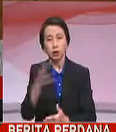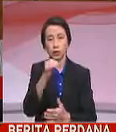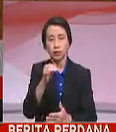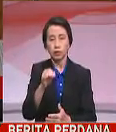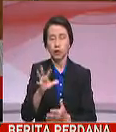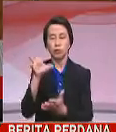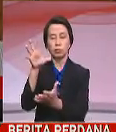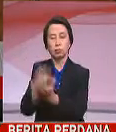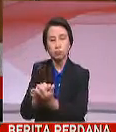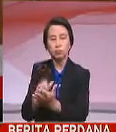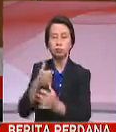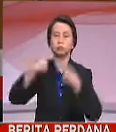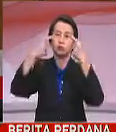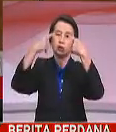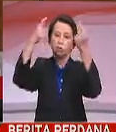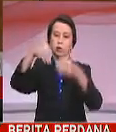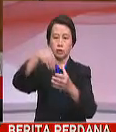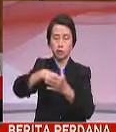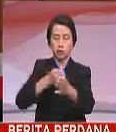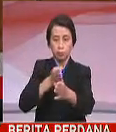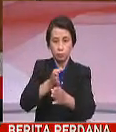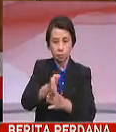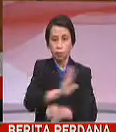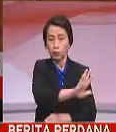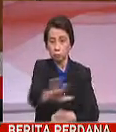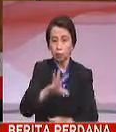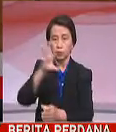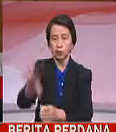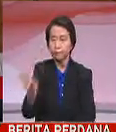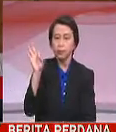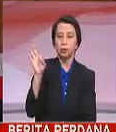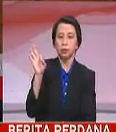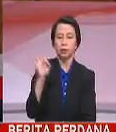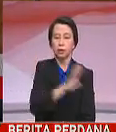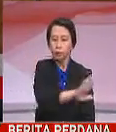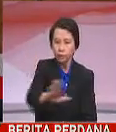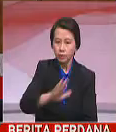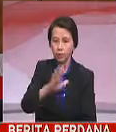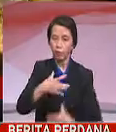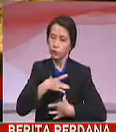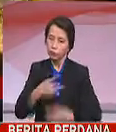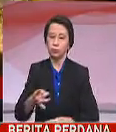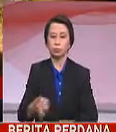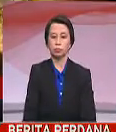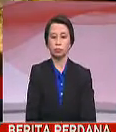menempa kejayaan dalam bidang-bidang yang mereka pilih, yang mereka sukai.